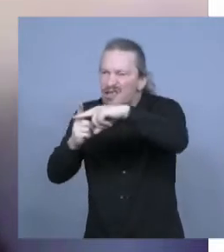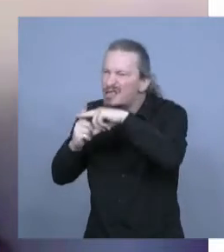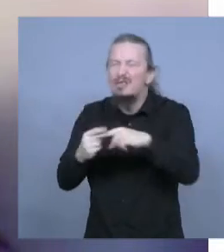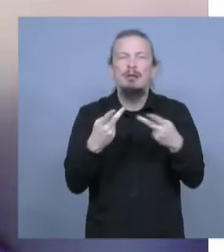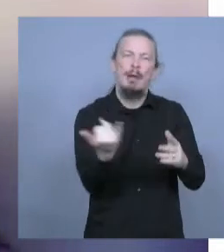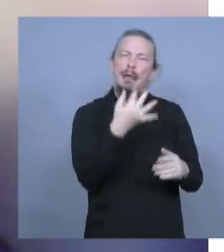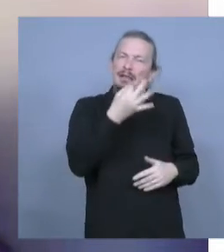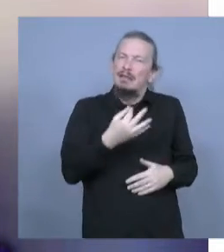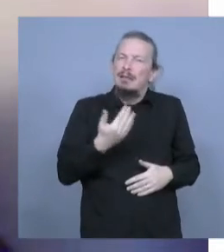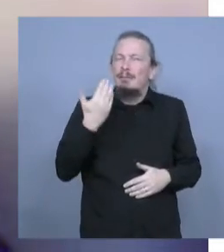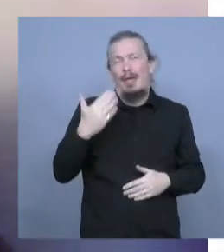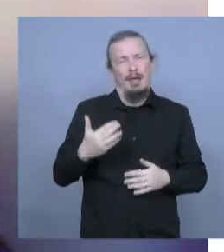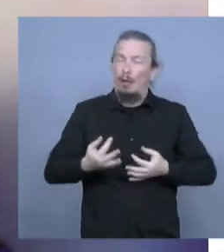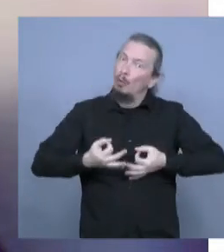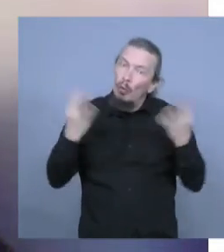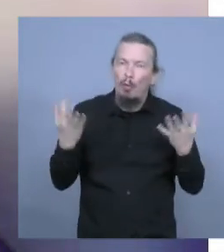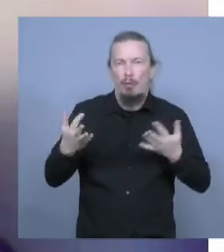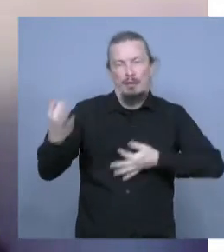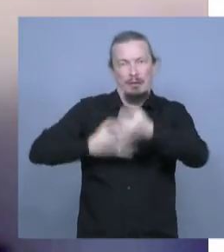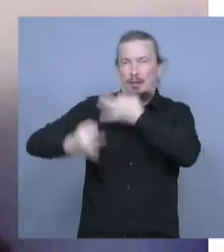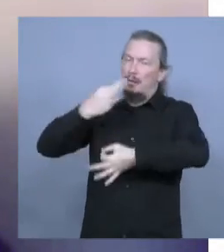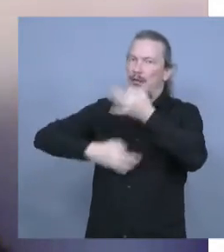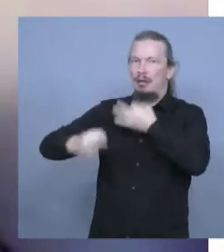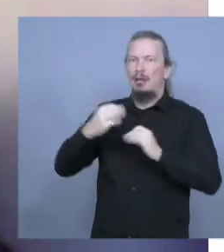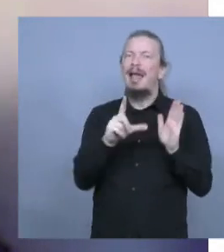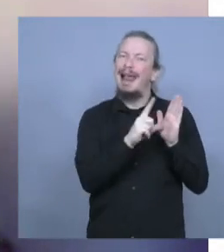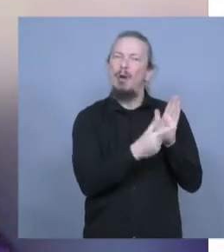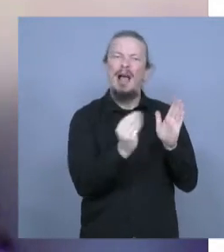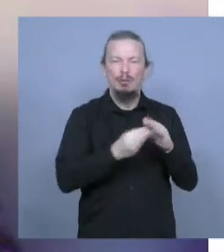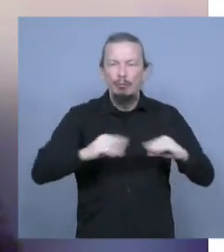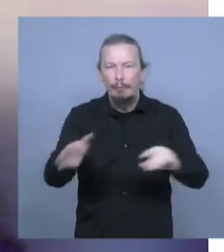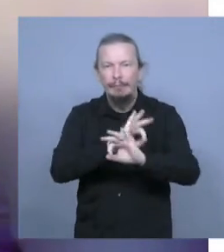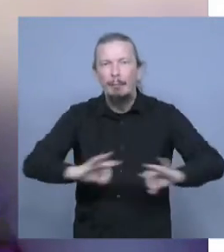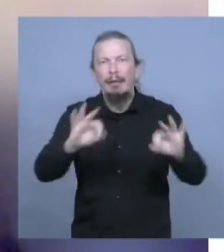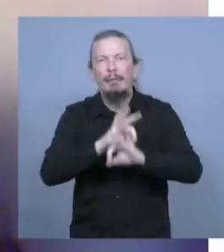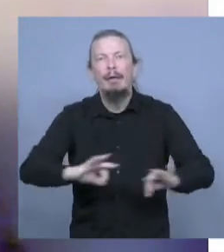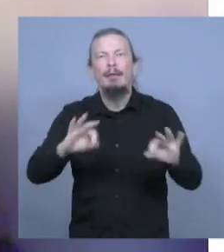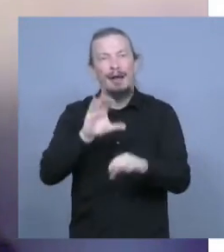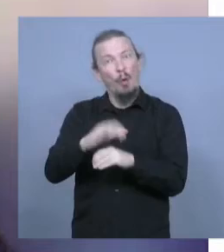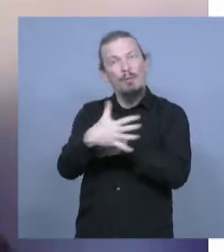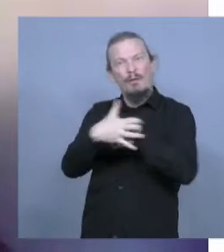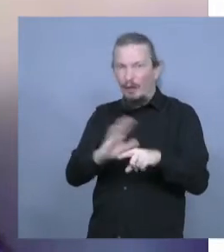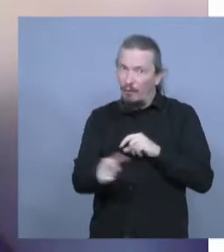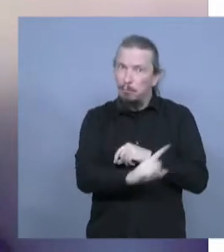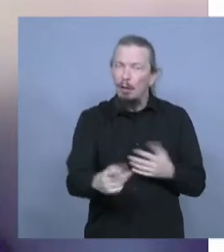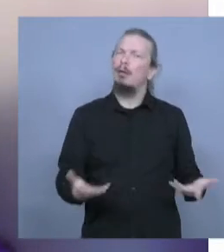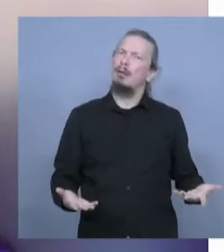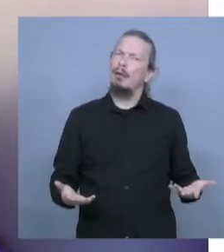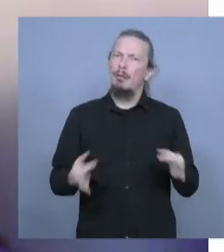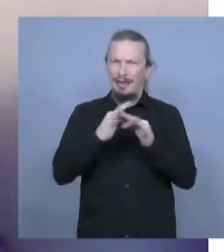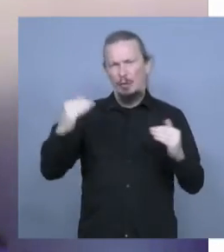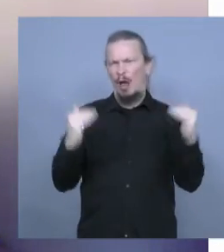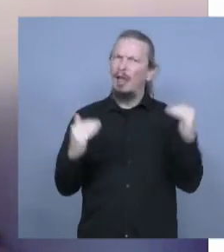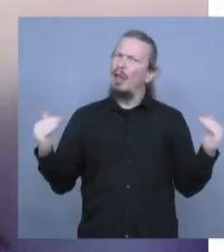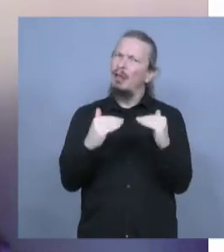citer, mais nous avons trop de retours sur des dispositions légales non appliquées en matière de lutte contre la pauvreté. L'équité territoriale doit